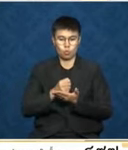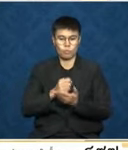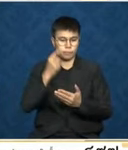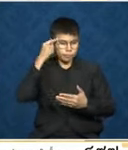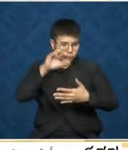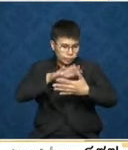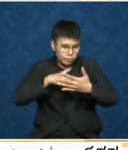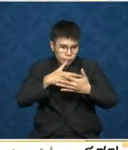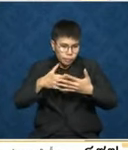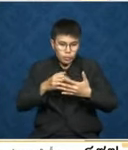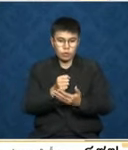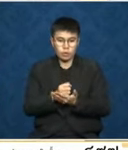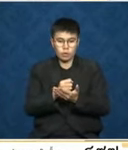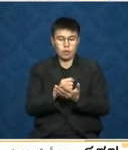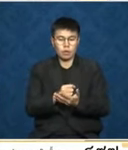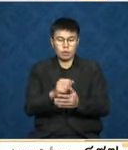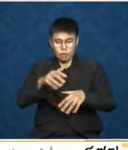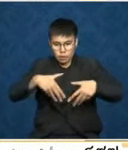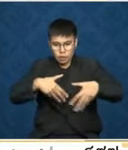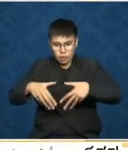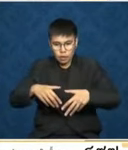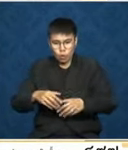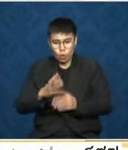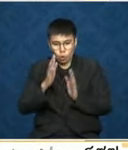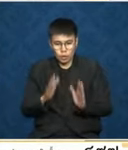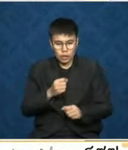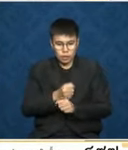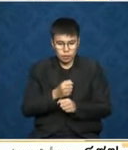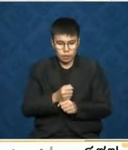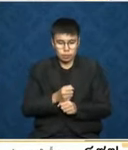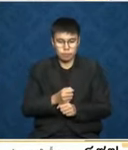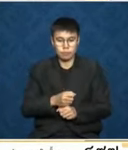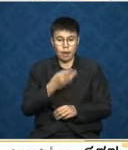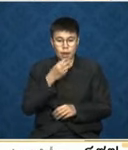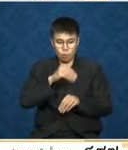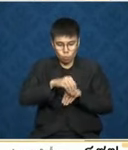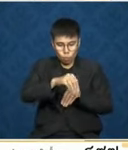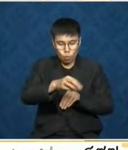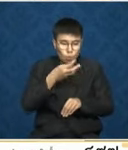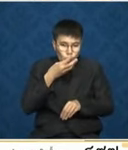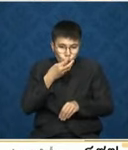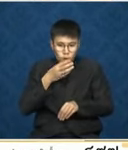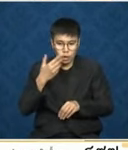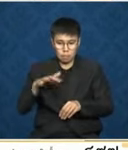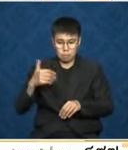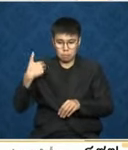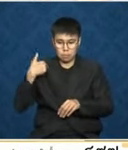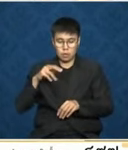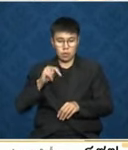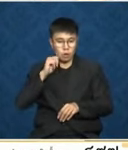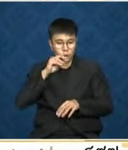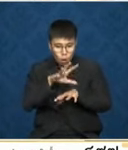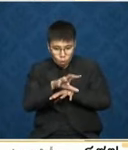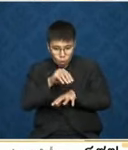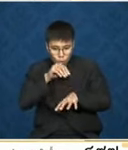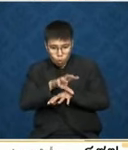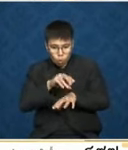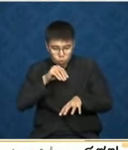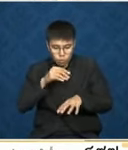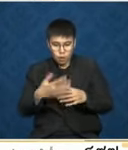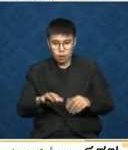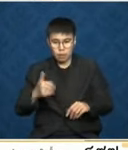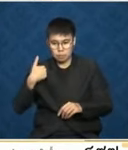จัดการน้ำอย่างเป็นระบบเพื่อให้เกษตรกรปลูกนาข้าวและเตรียมเครื่องสูบน้ำพร้อมเชื้อเพลิงเพื่อ